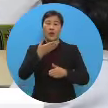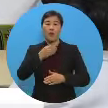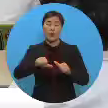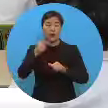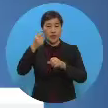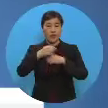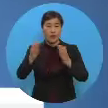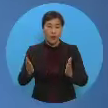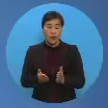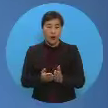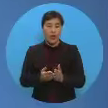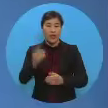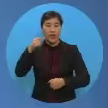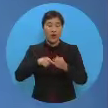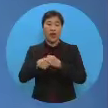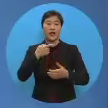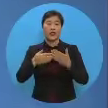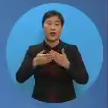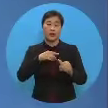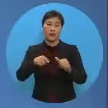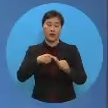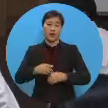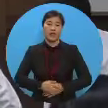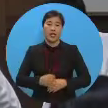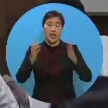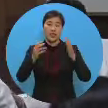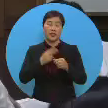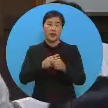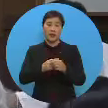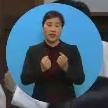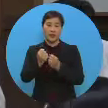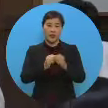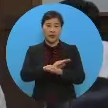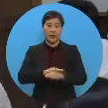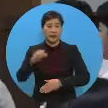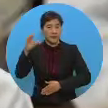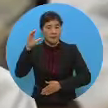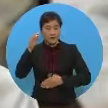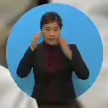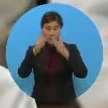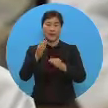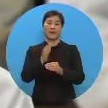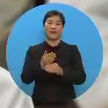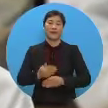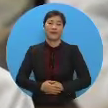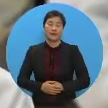전라남도 보건환경연구원의 과학체험교실. 아이들은 선생님의 설명을 하나라도 놓칠세라 눈을 떼지